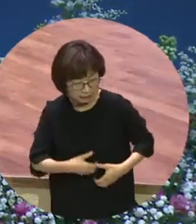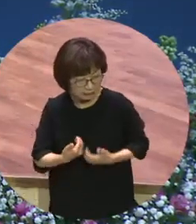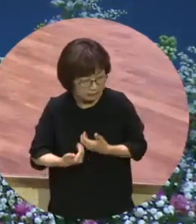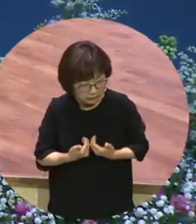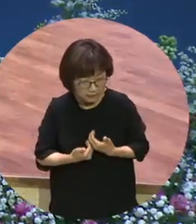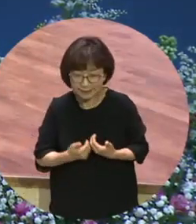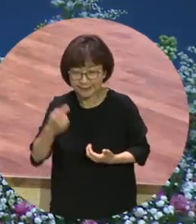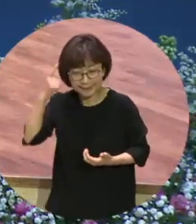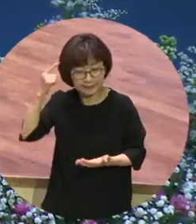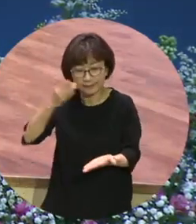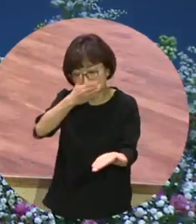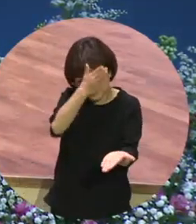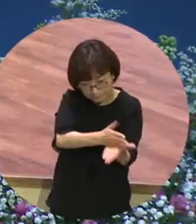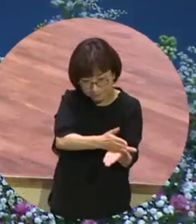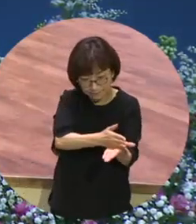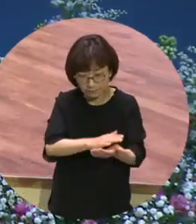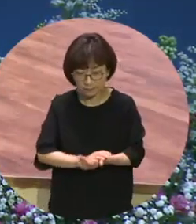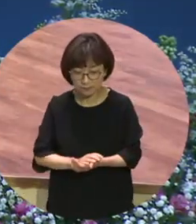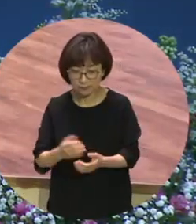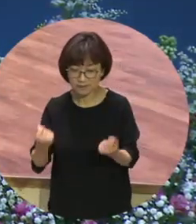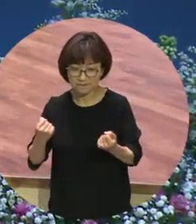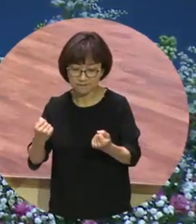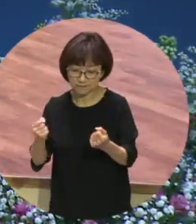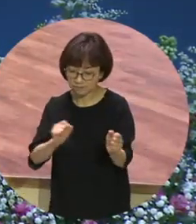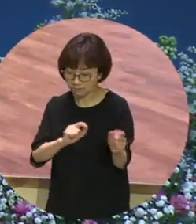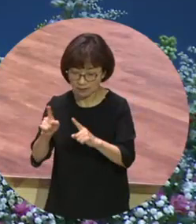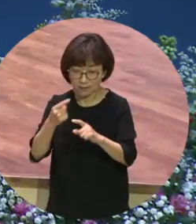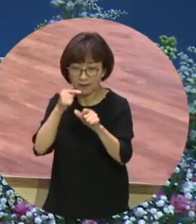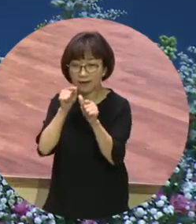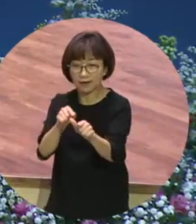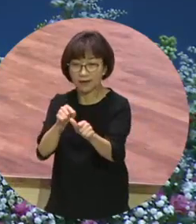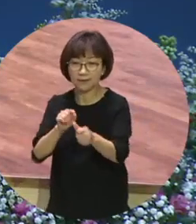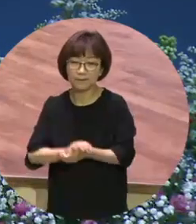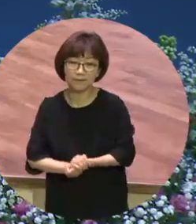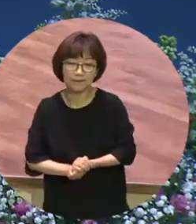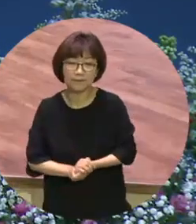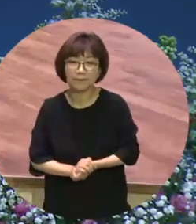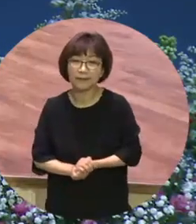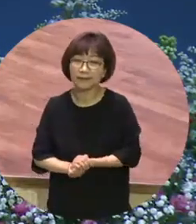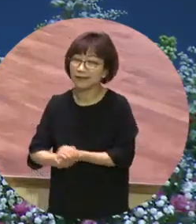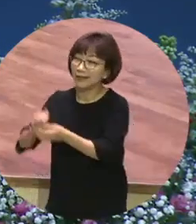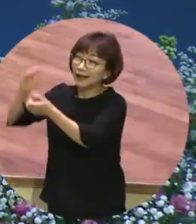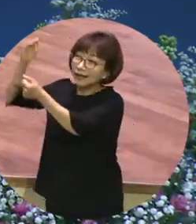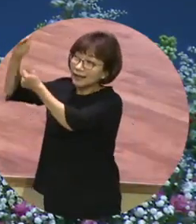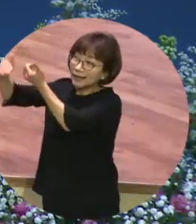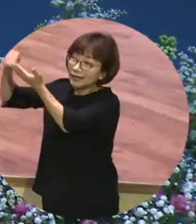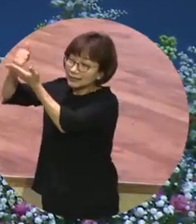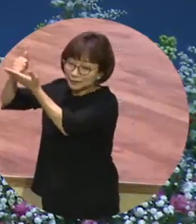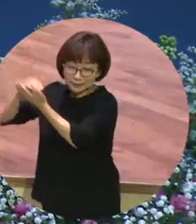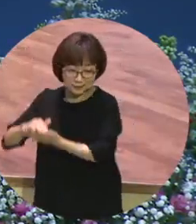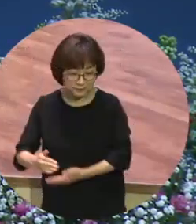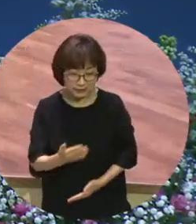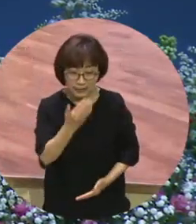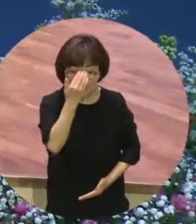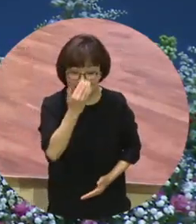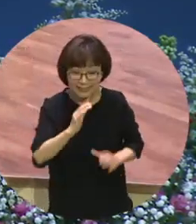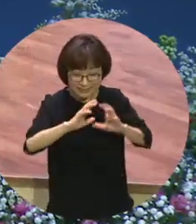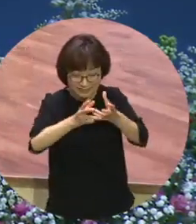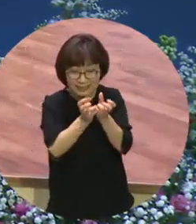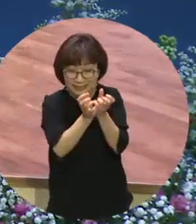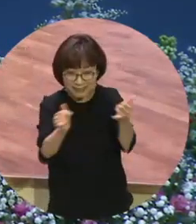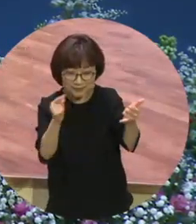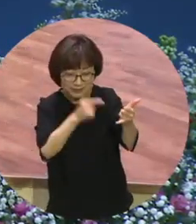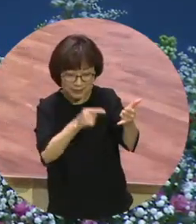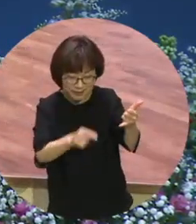갈등하지 말고 용기를 내라는 말씀이에요. 하나님께서 이스라엘 백성들을 향해서 보다 더 확실한